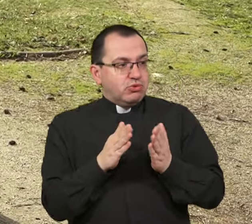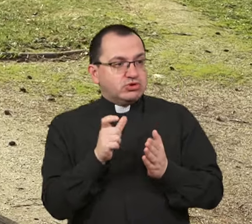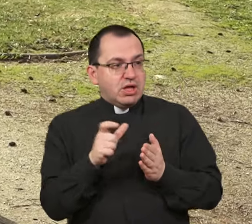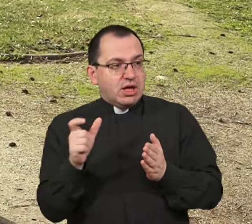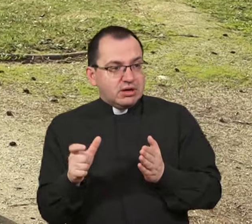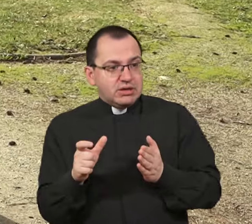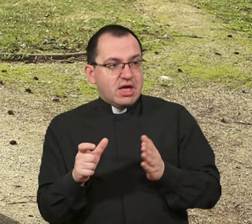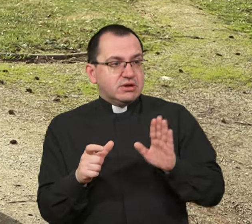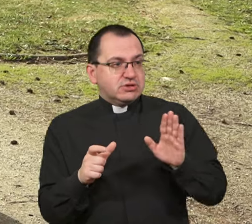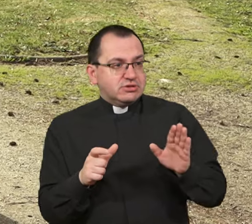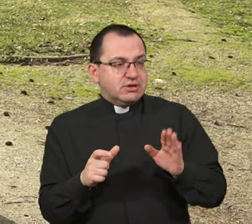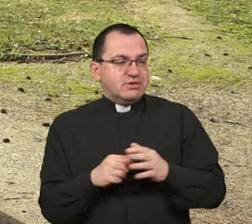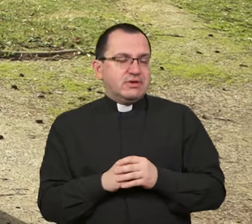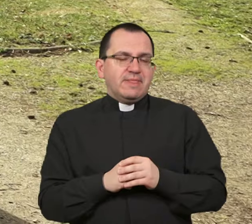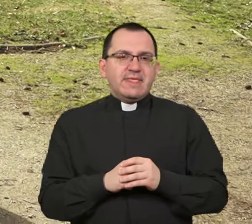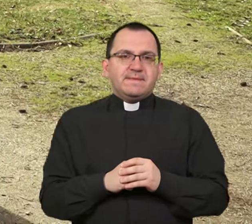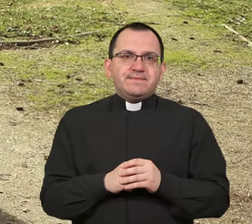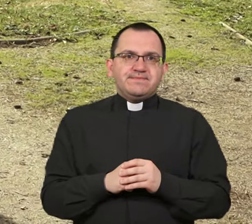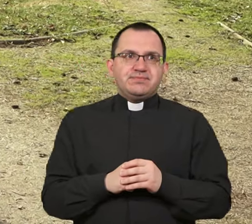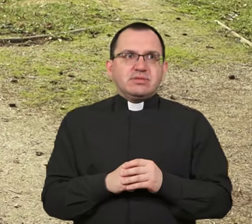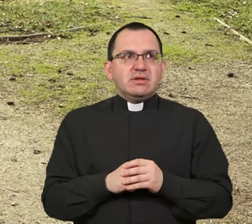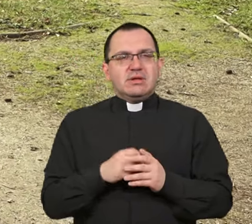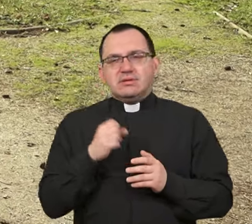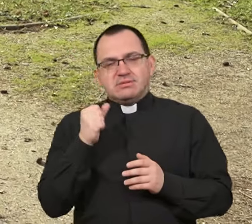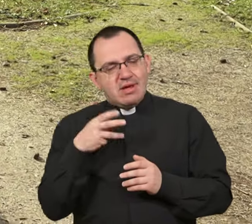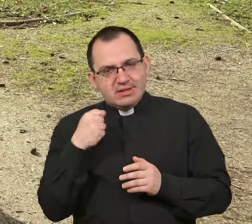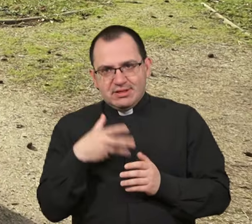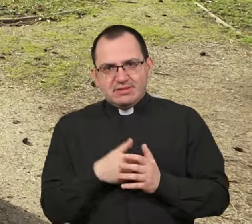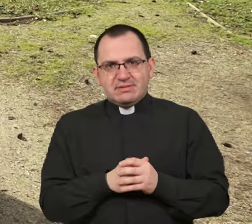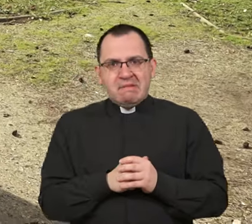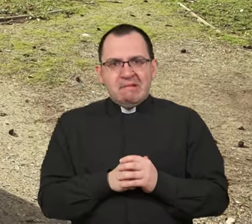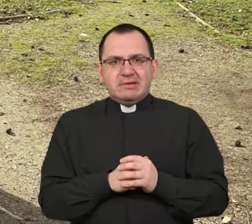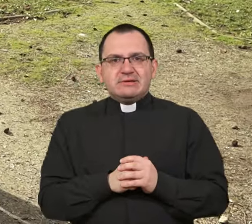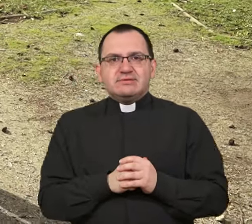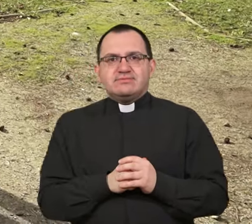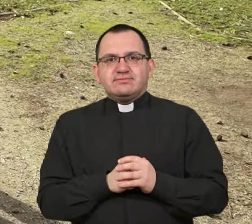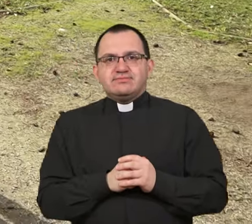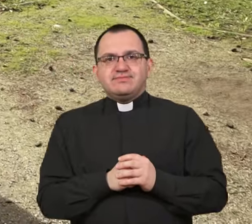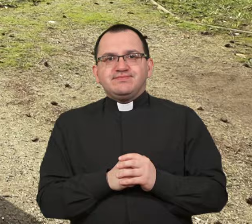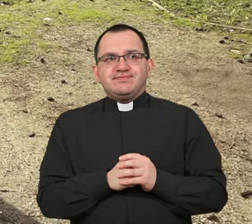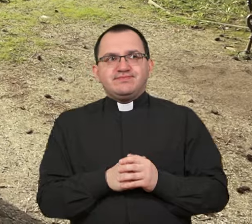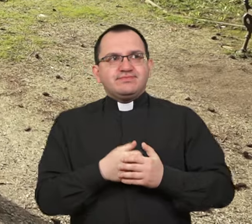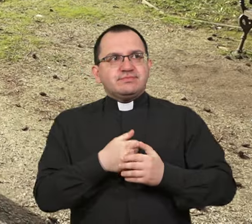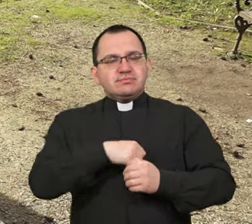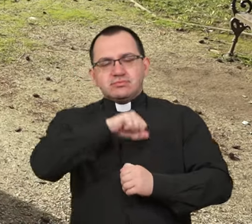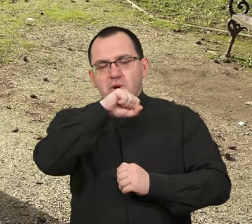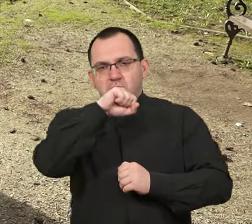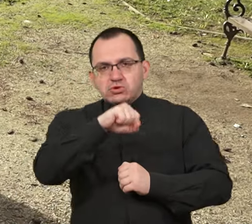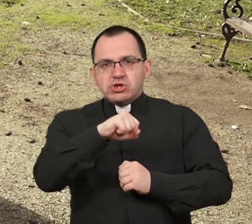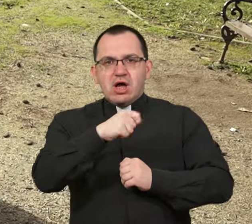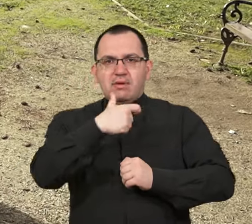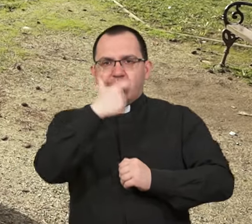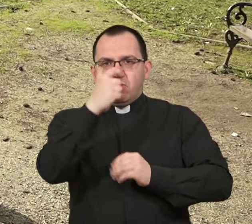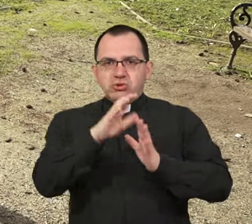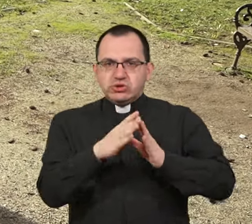sebe, za neki svoj gušt? Da, svakodnevno. Ja sam zapravo ljubitelj Božje riječi, stvarno